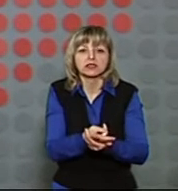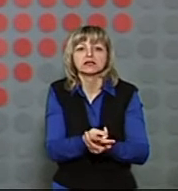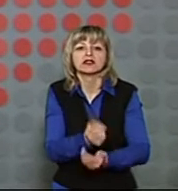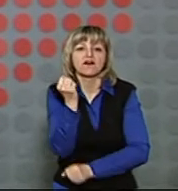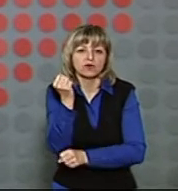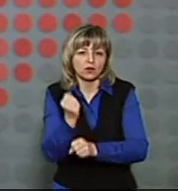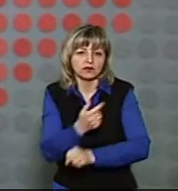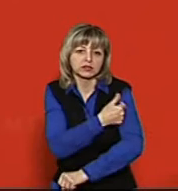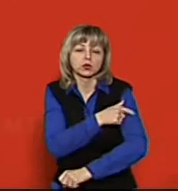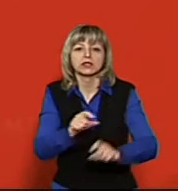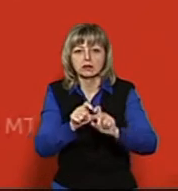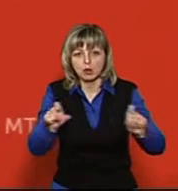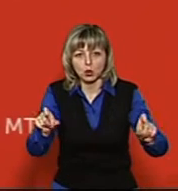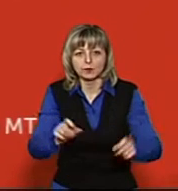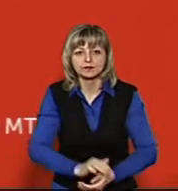Ковальського МТМО.